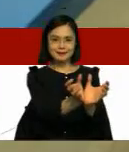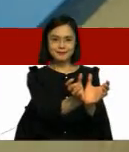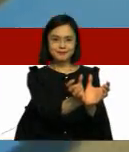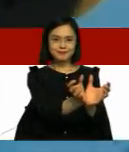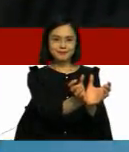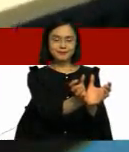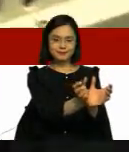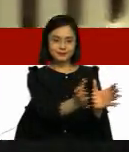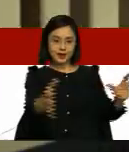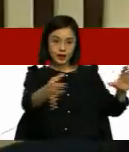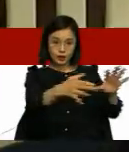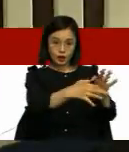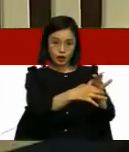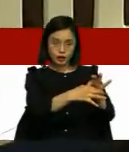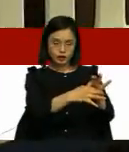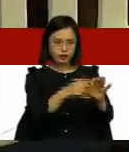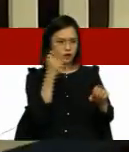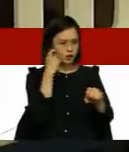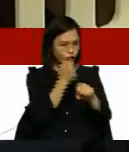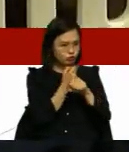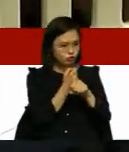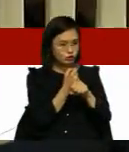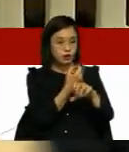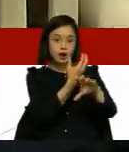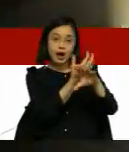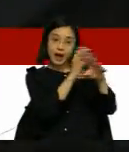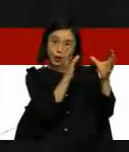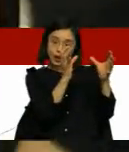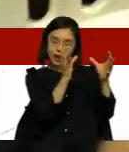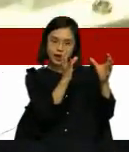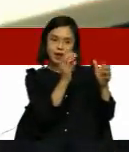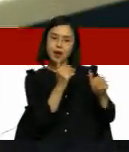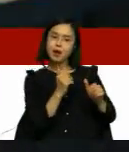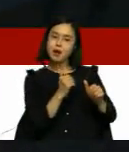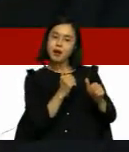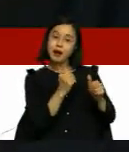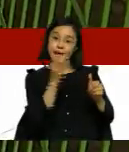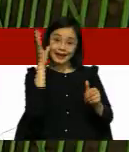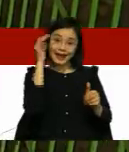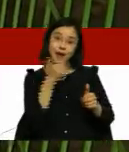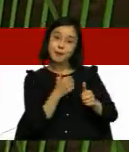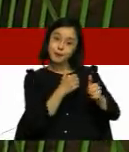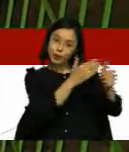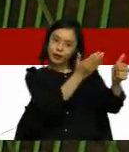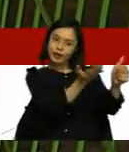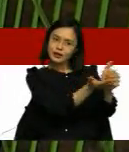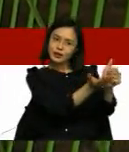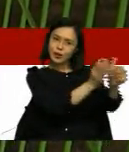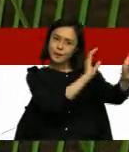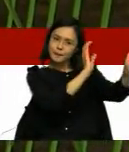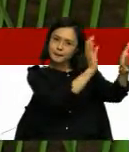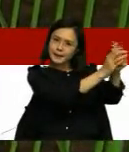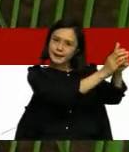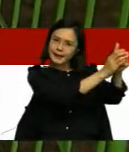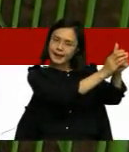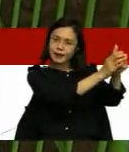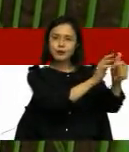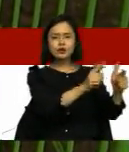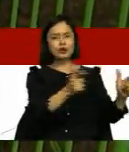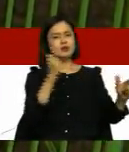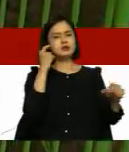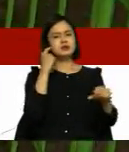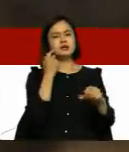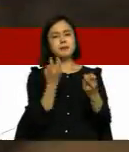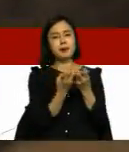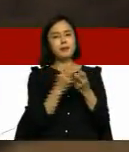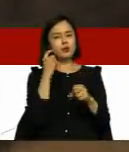이제 결연을 맺어가지고 있죠. 네. 해외 입양이나 국내 입양을 지금 추진 중에 있거든요. 아, 예. 그리고 얼마 전에 해외 입양을 전문으로 하는 팀들이 있습니다.